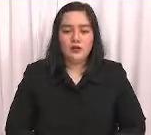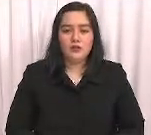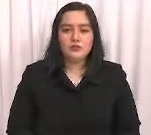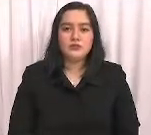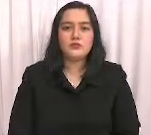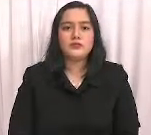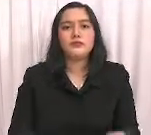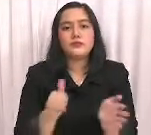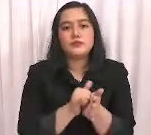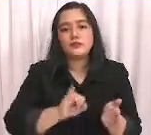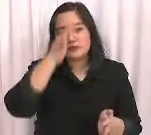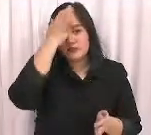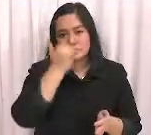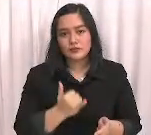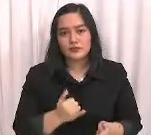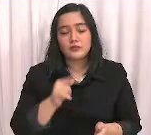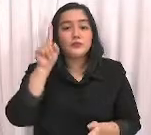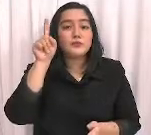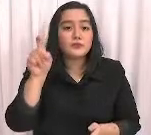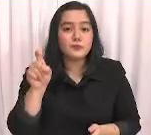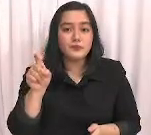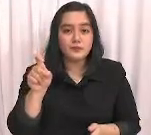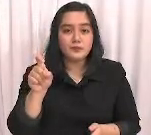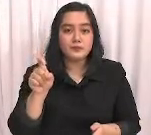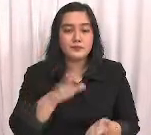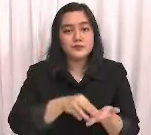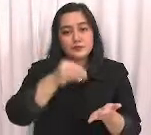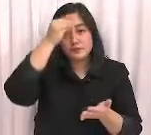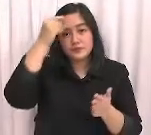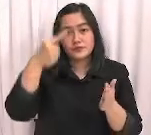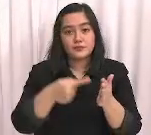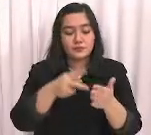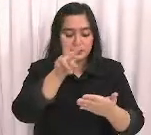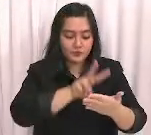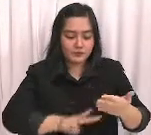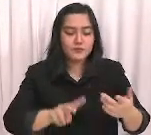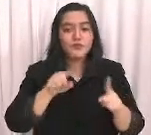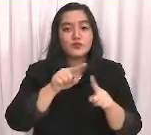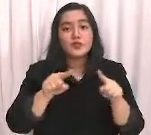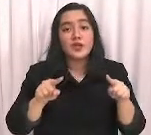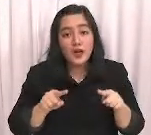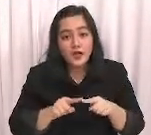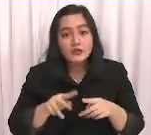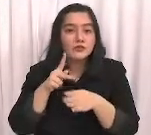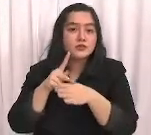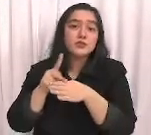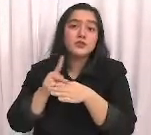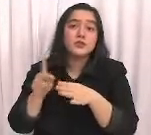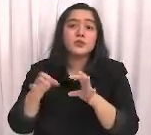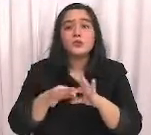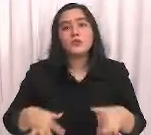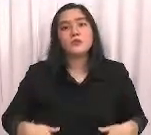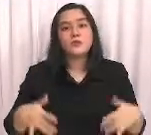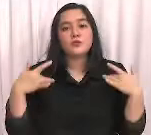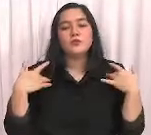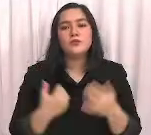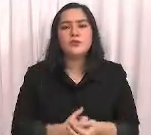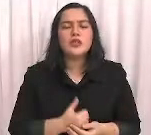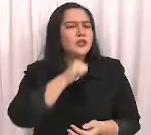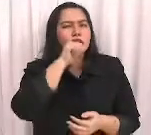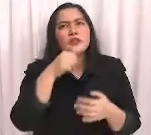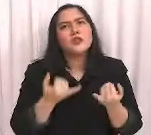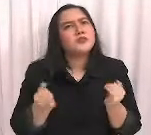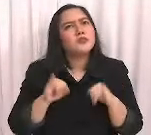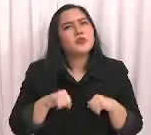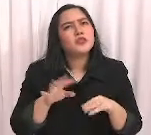ito as a principle of life. Okay? Ibig sabihin, panuntunan ng buhay natin. It doesn't matter